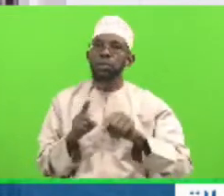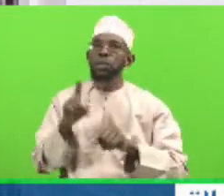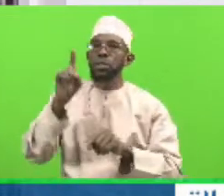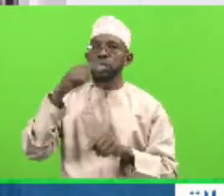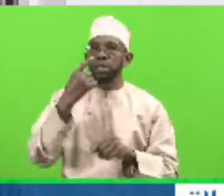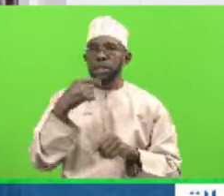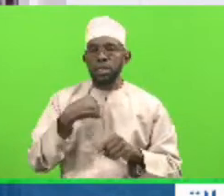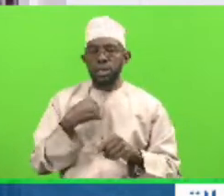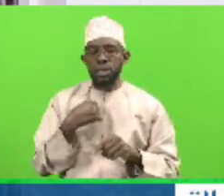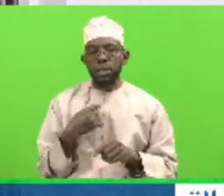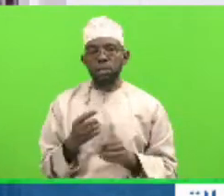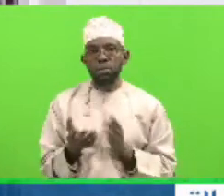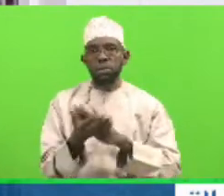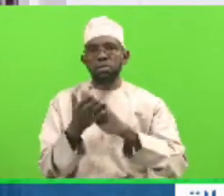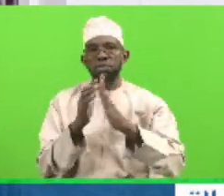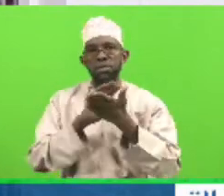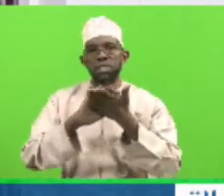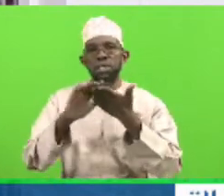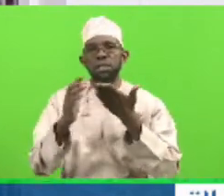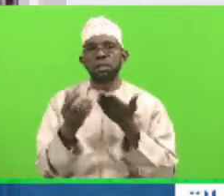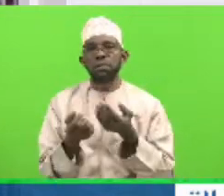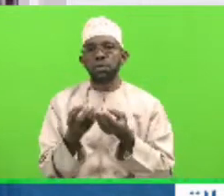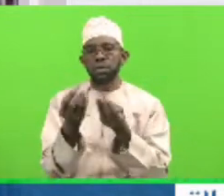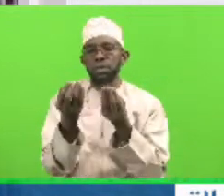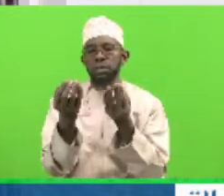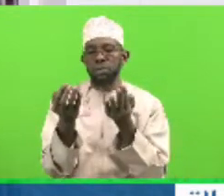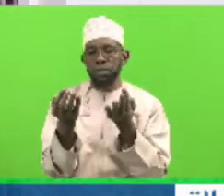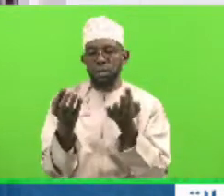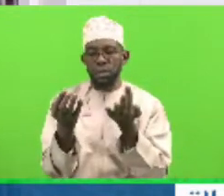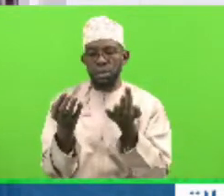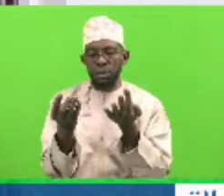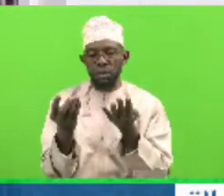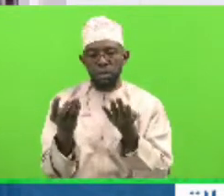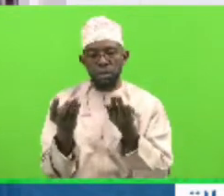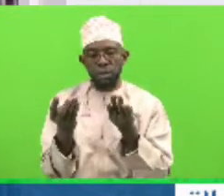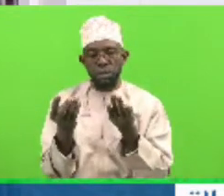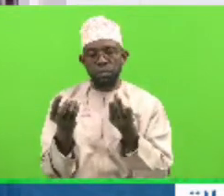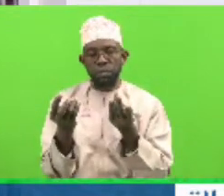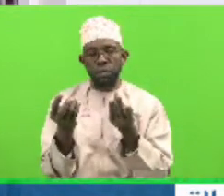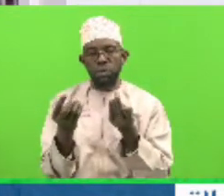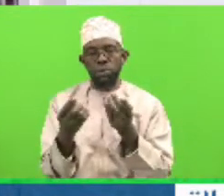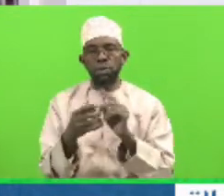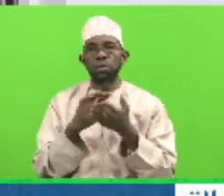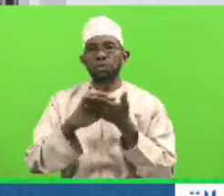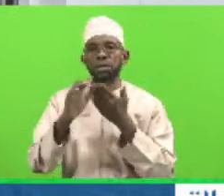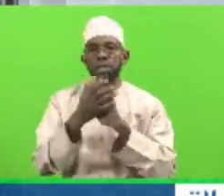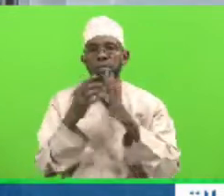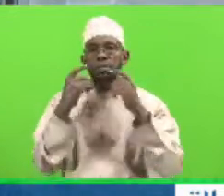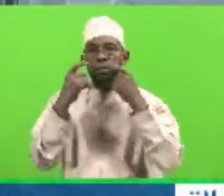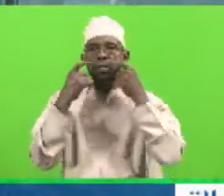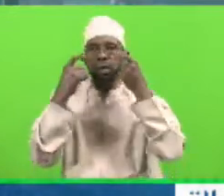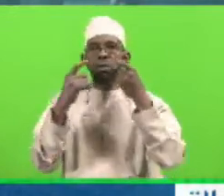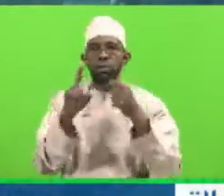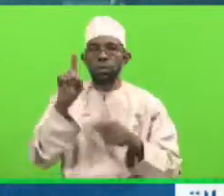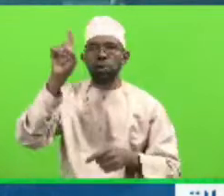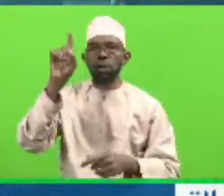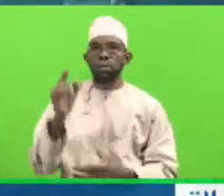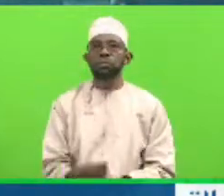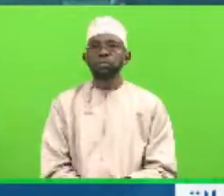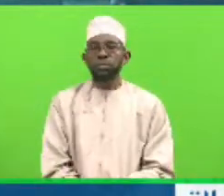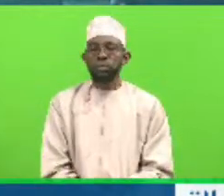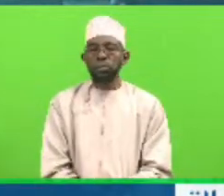أقول ما تسمعون وأستغفر الله لي ولكم ولسائر المسلمين من كل ذنب فاستغفروه إنه هو الغفور الرحيم.